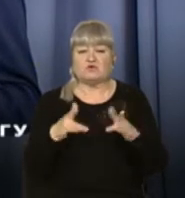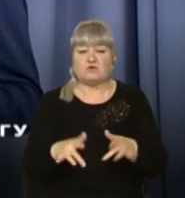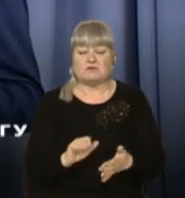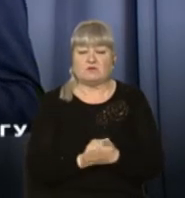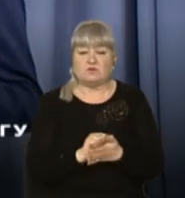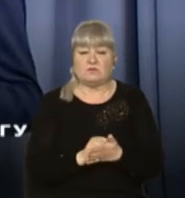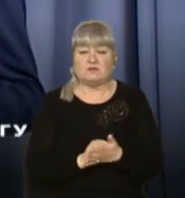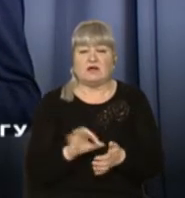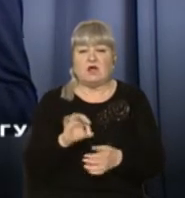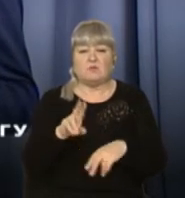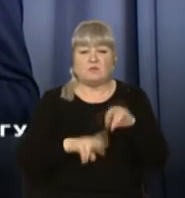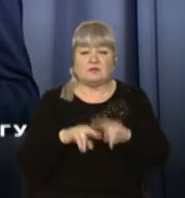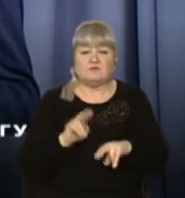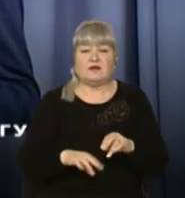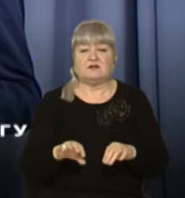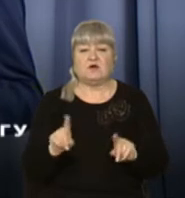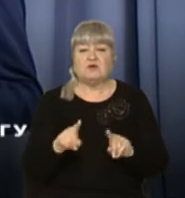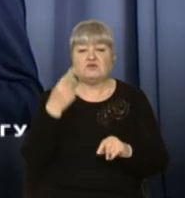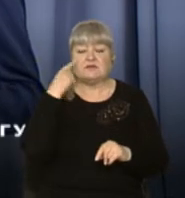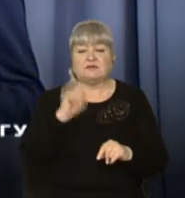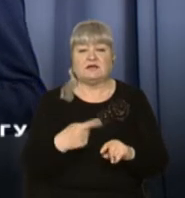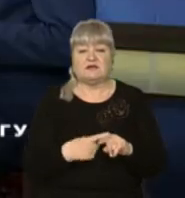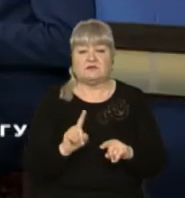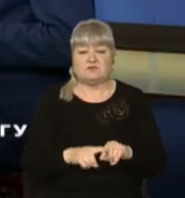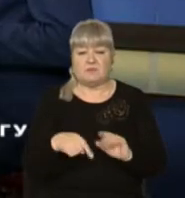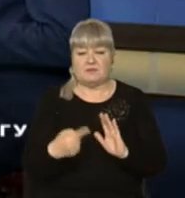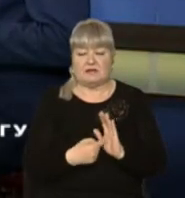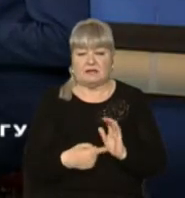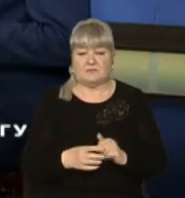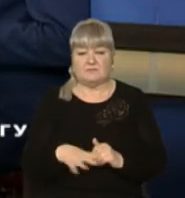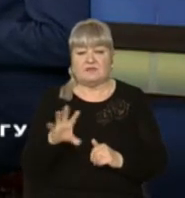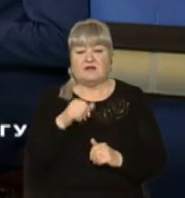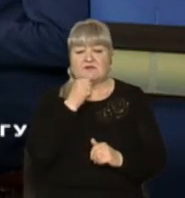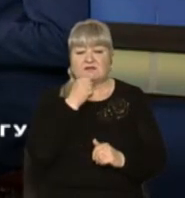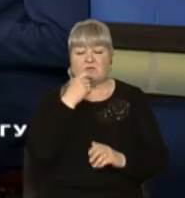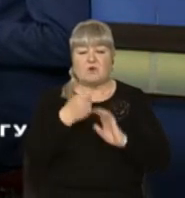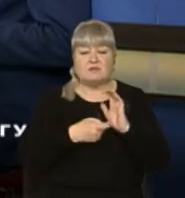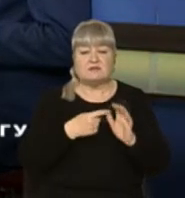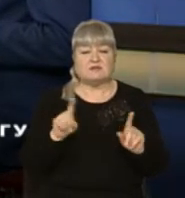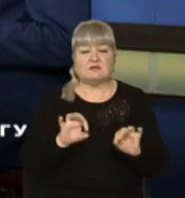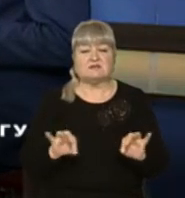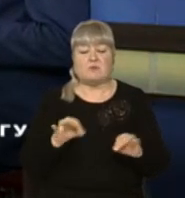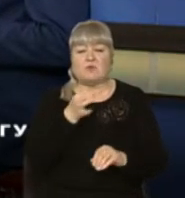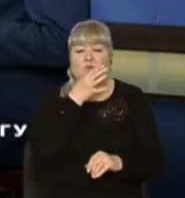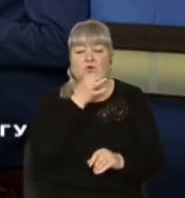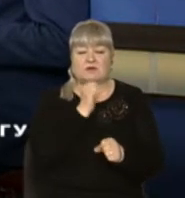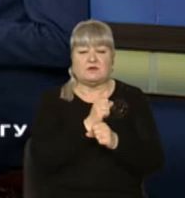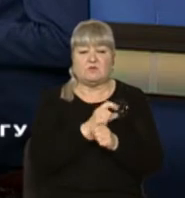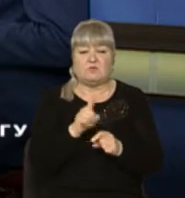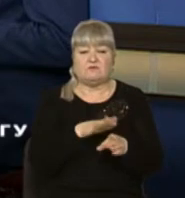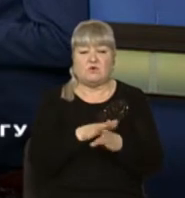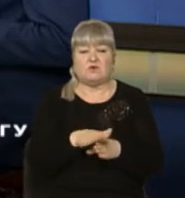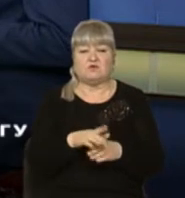про підрядників, про терміни. Що вам відомо в цьому аспекті? Усі спроби дізнатися про будь-які роботи, які виконуються Самбірською міською